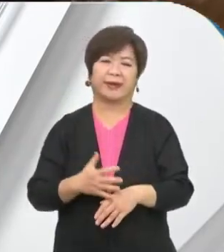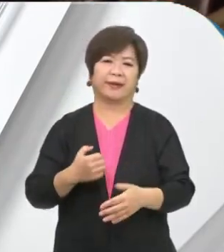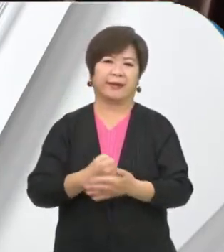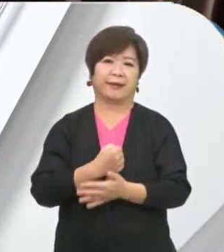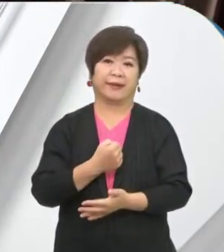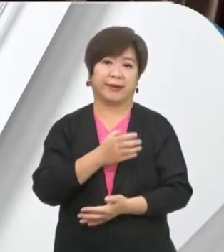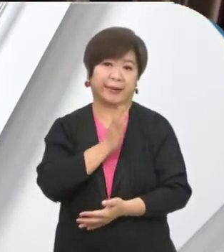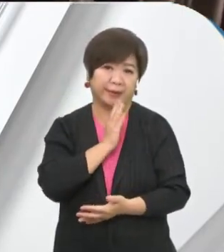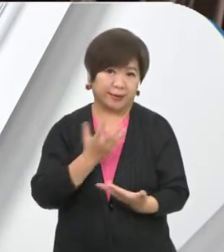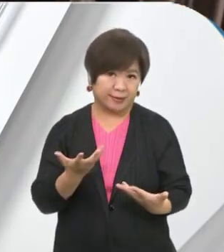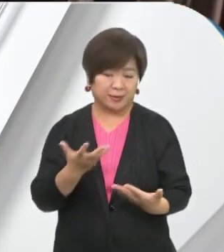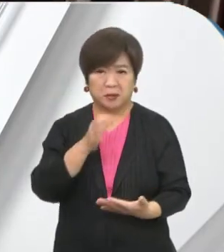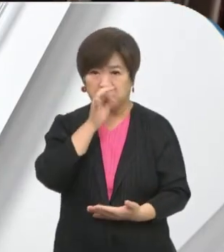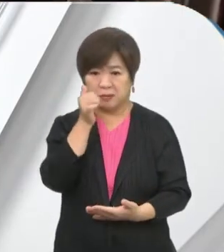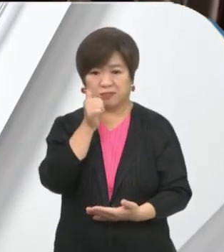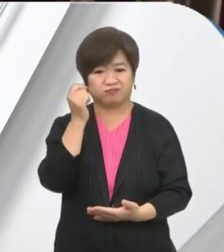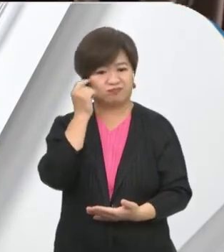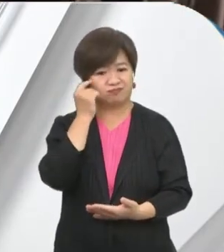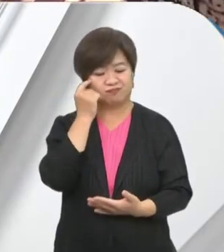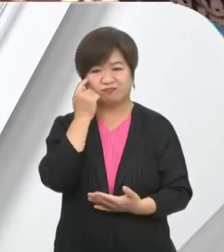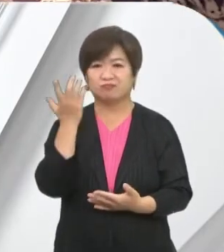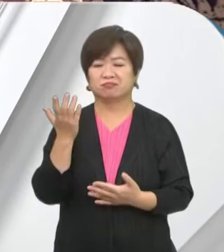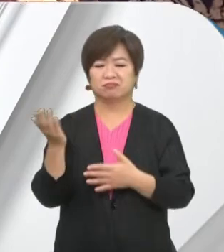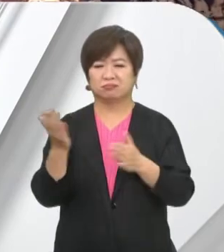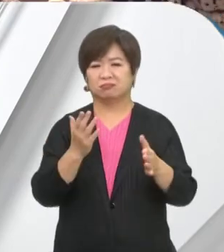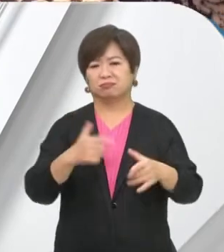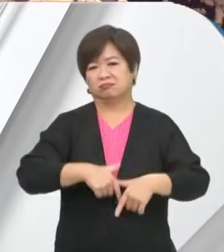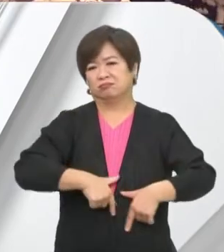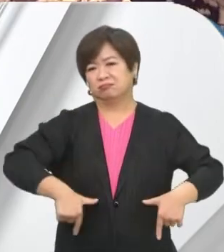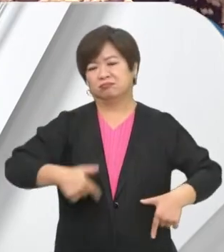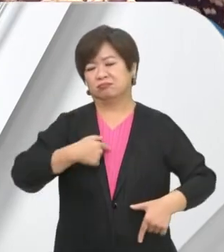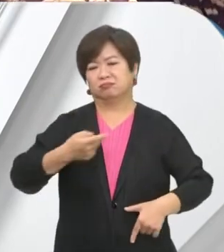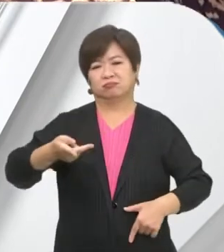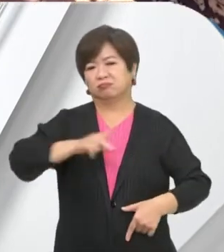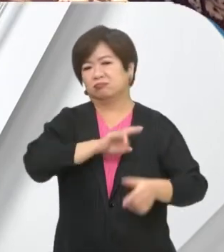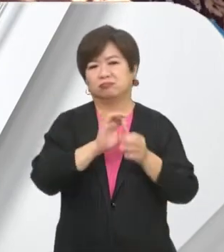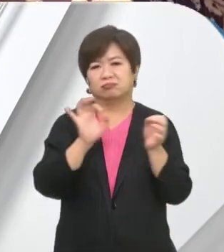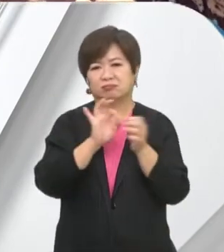材。不过吴振荣专心行自家的路，为人生的下半